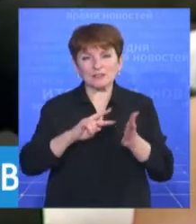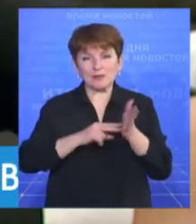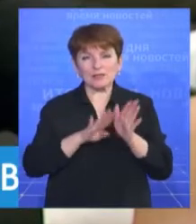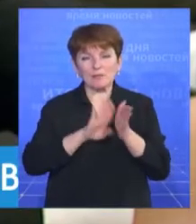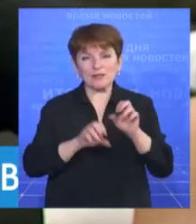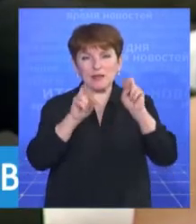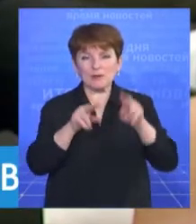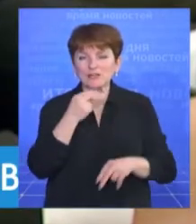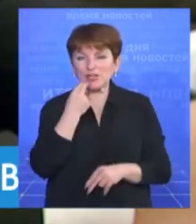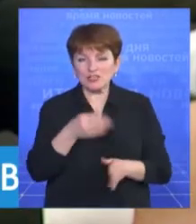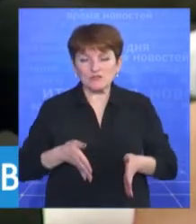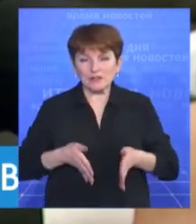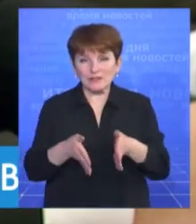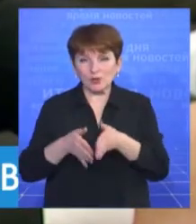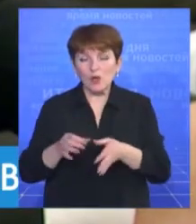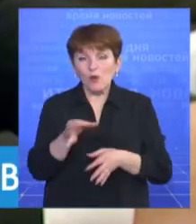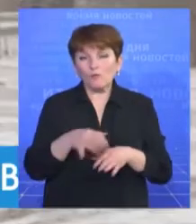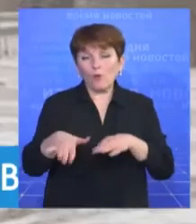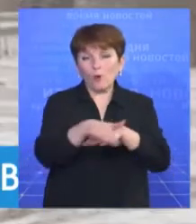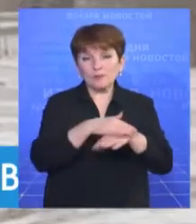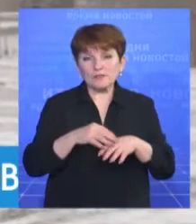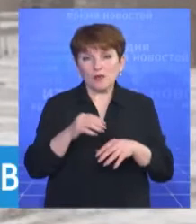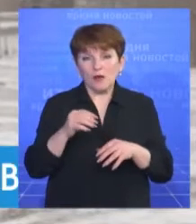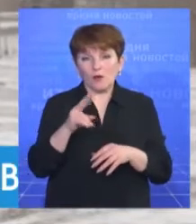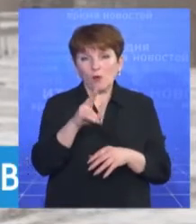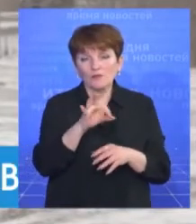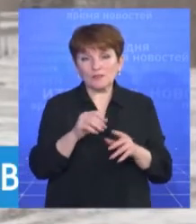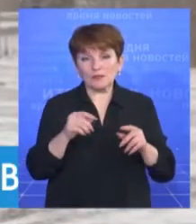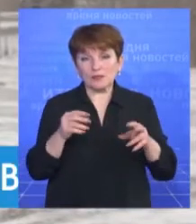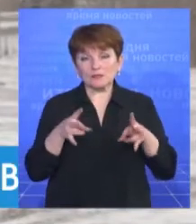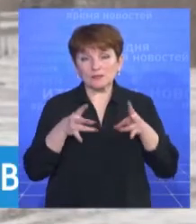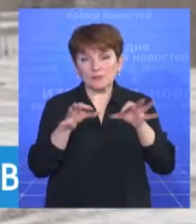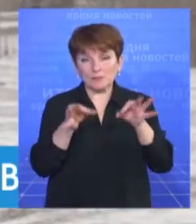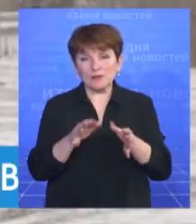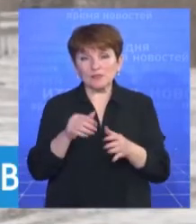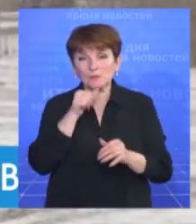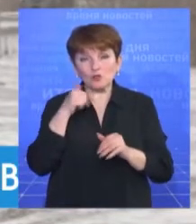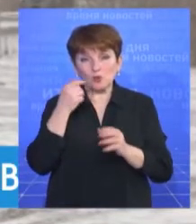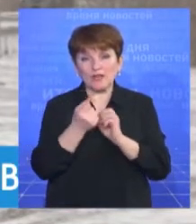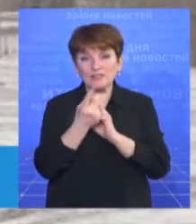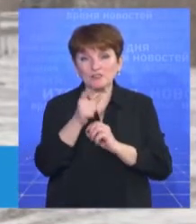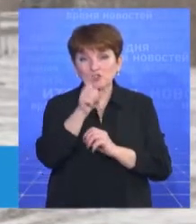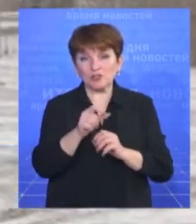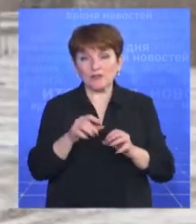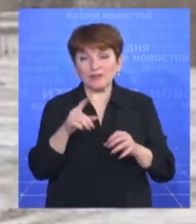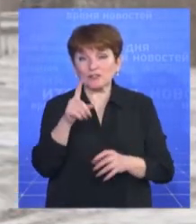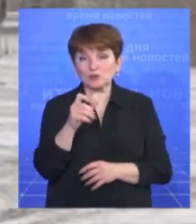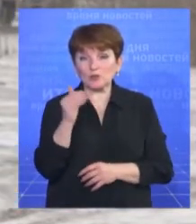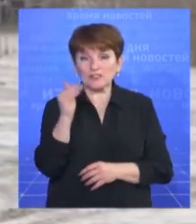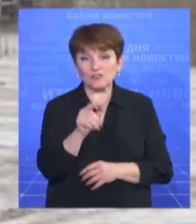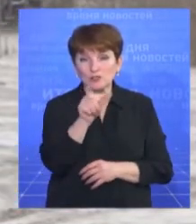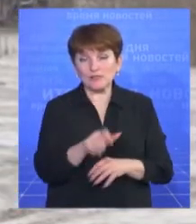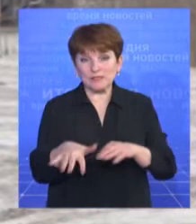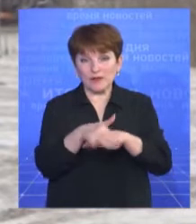нацпроекта «Безопасные и качественные дороги». В области коэффициент ДТП со смертельным исходом за прошлый год составил 11 человек на 100